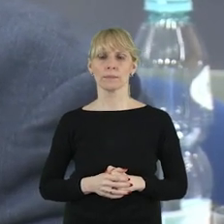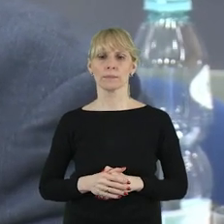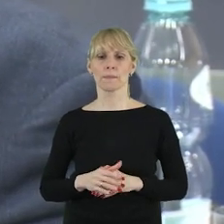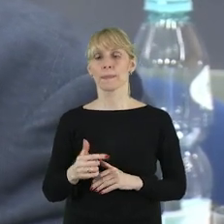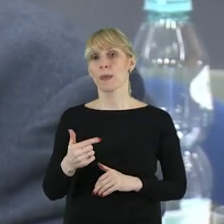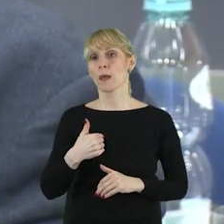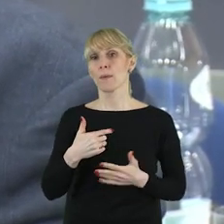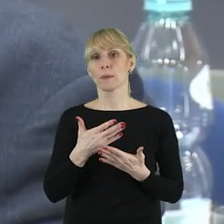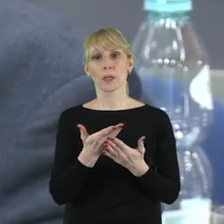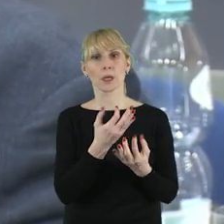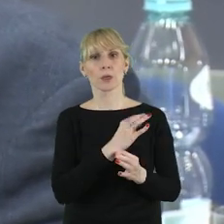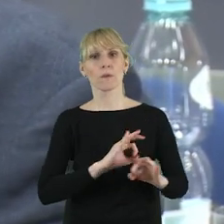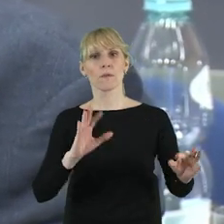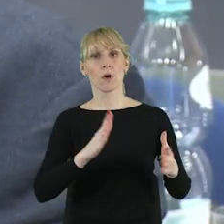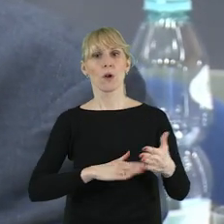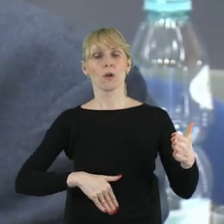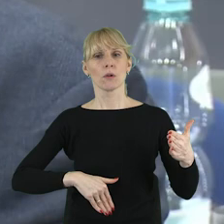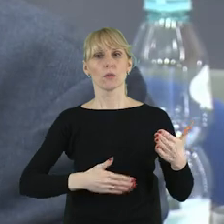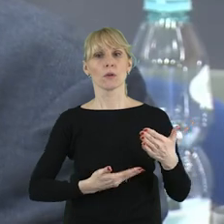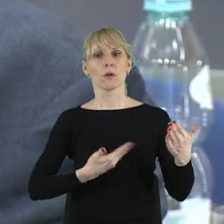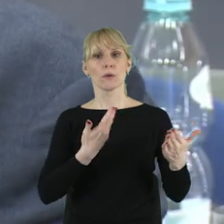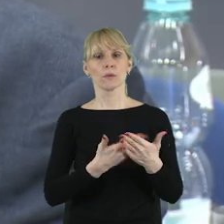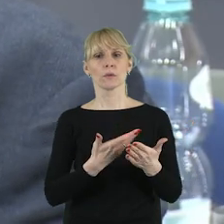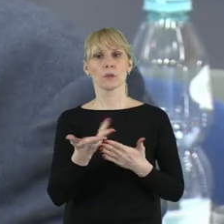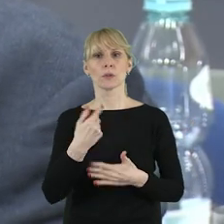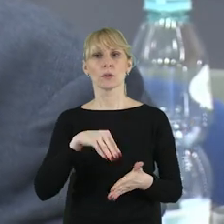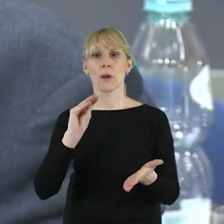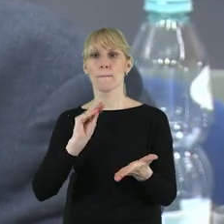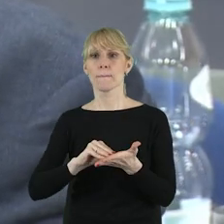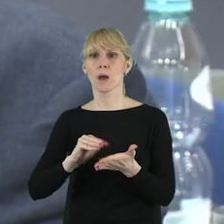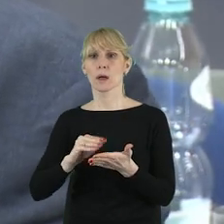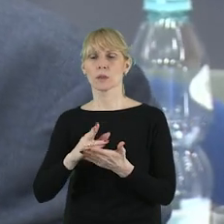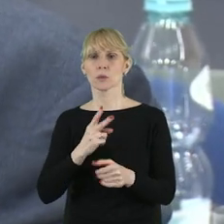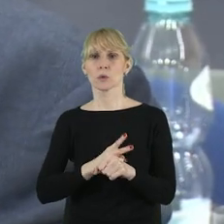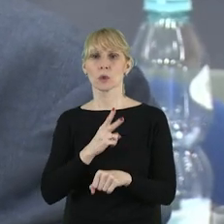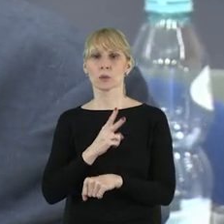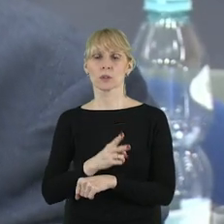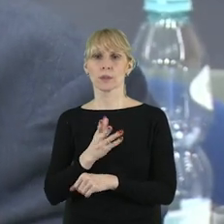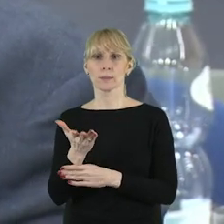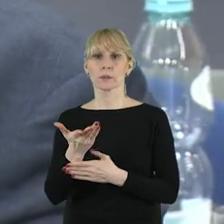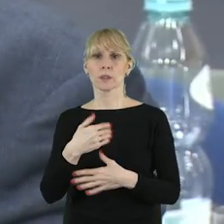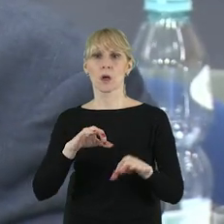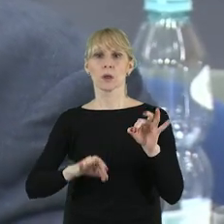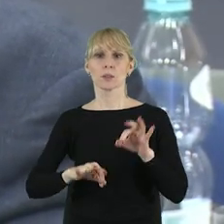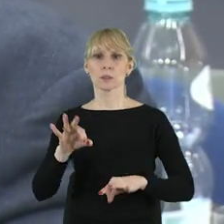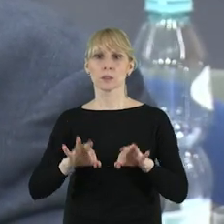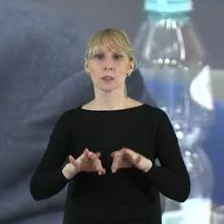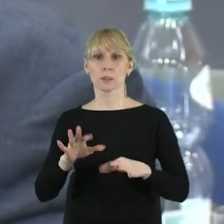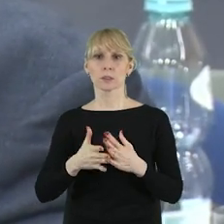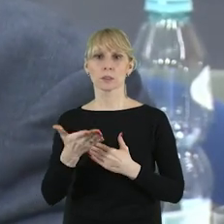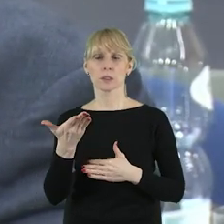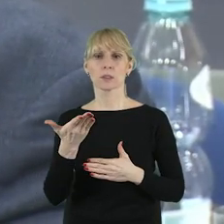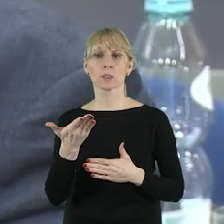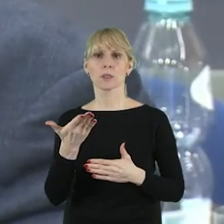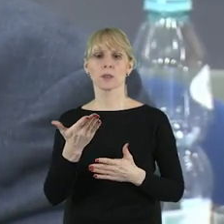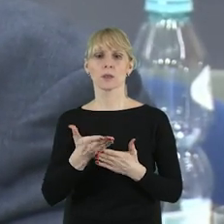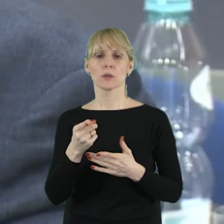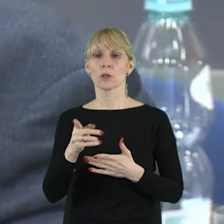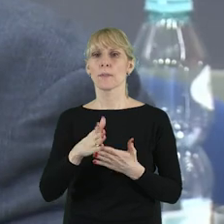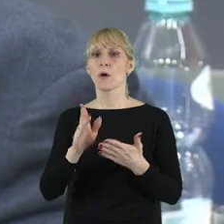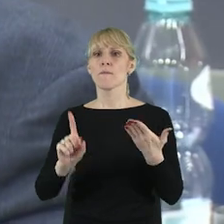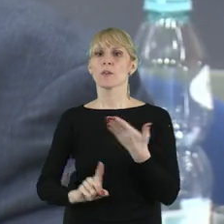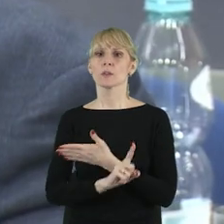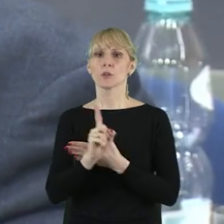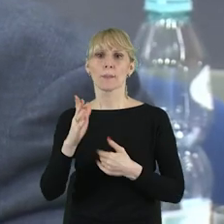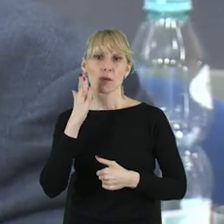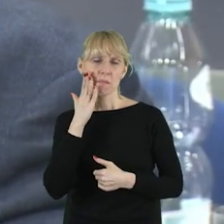praktyki ograniczenia dostępu mieszkańców do sesji naszego sejmiku i wystąpień tychże mieszkańców, bo to nie jest demokratyczne, tworzy złe